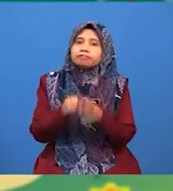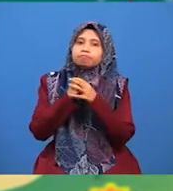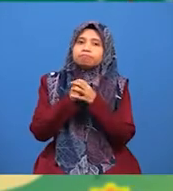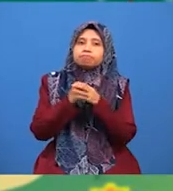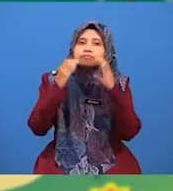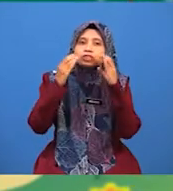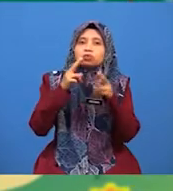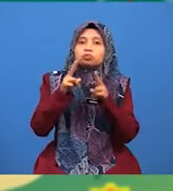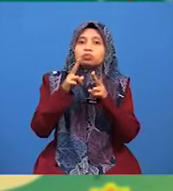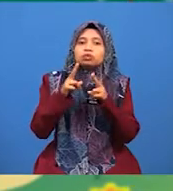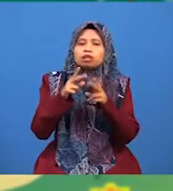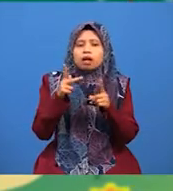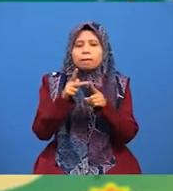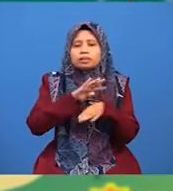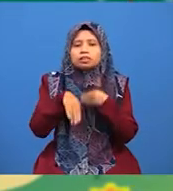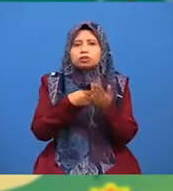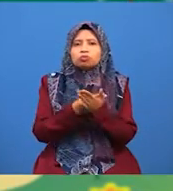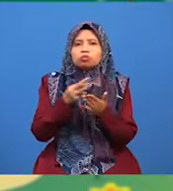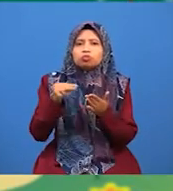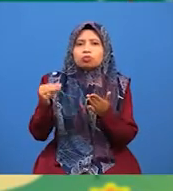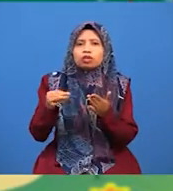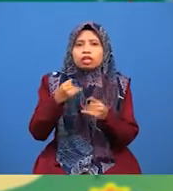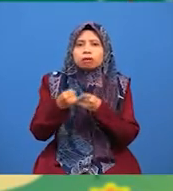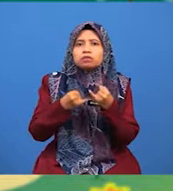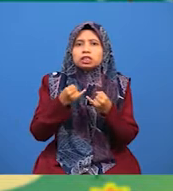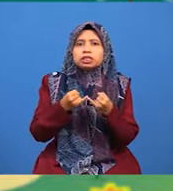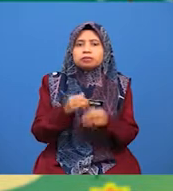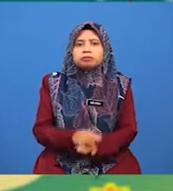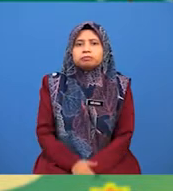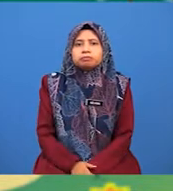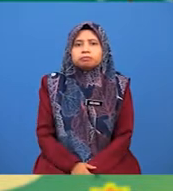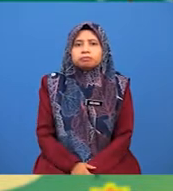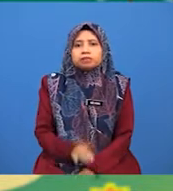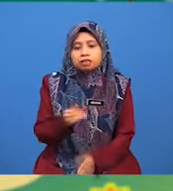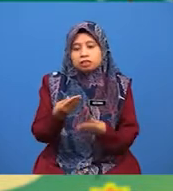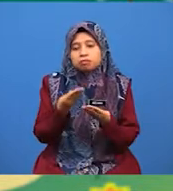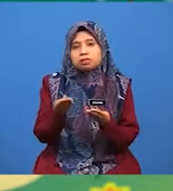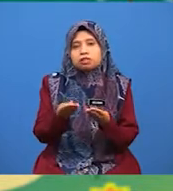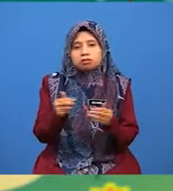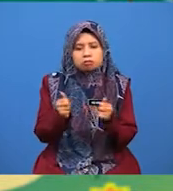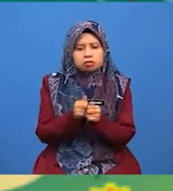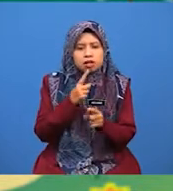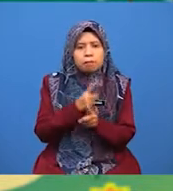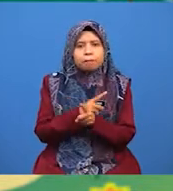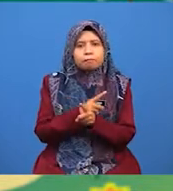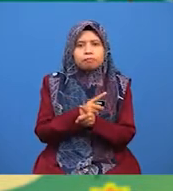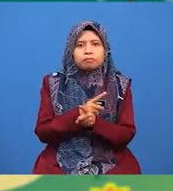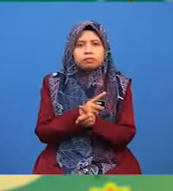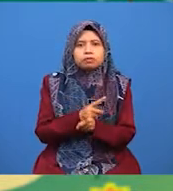Tahniah cikgu ucapkan kepada murid-murid yang berjaya menjawab soalan yang diberikan dengan